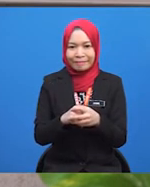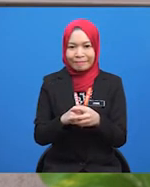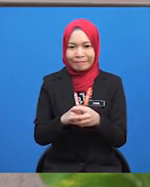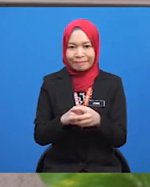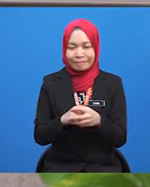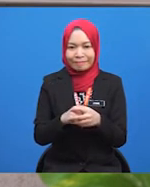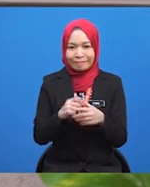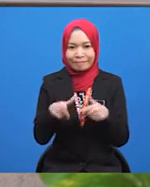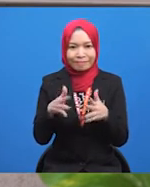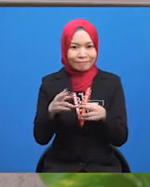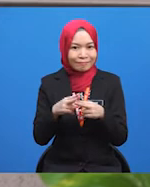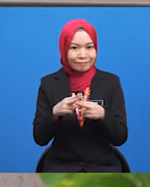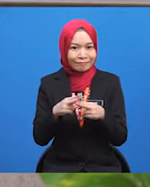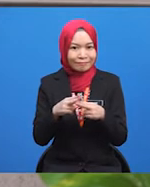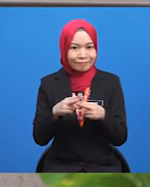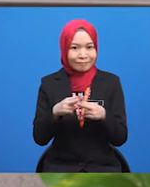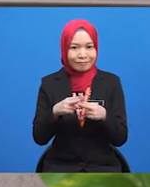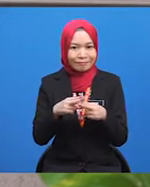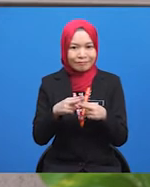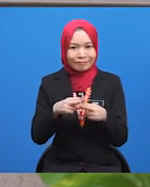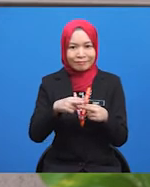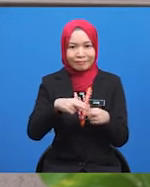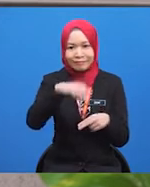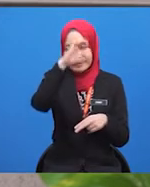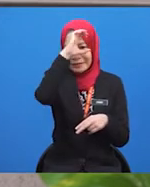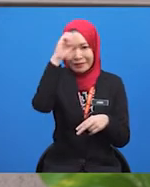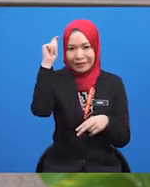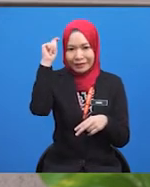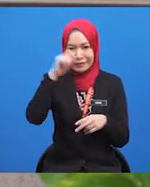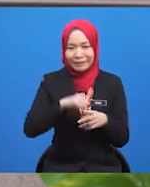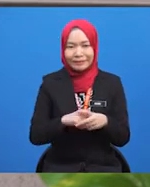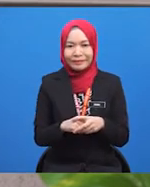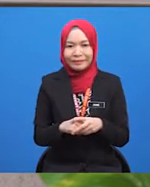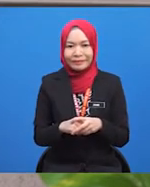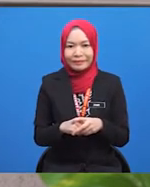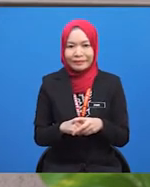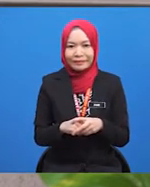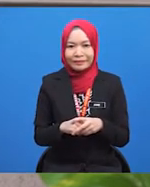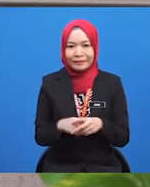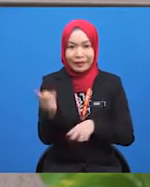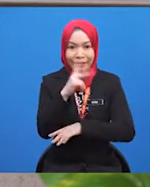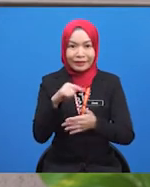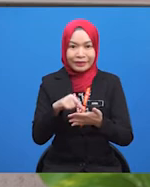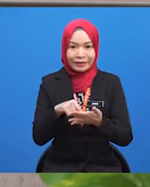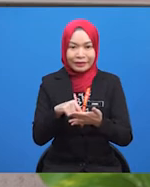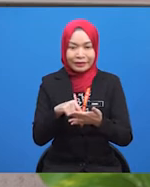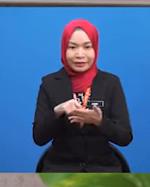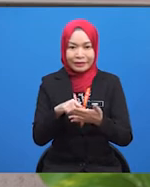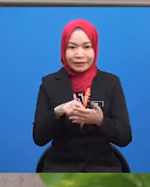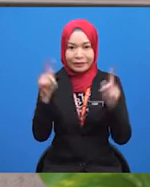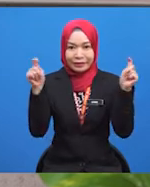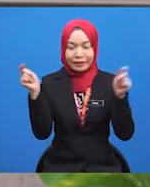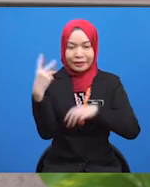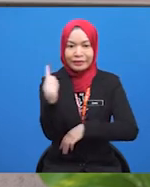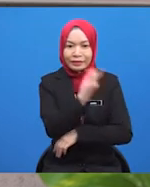nama cikgu ialah Chatri Siti. Pada episod kali ini, tajuk